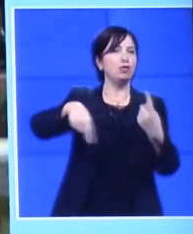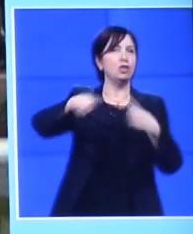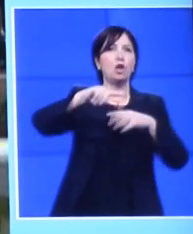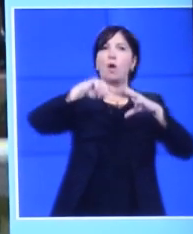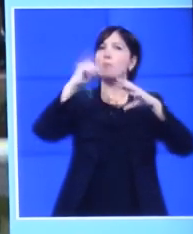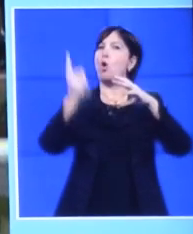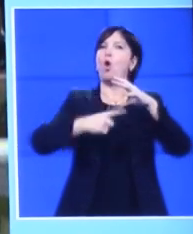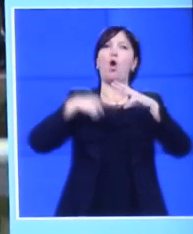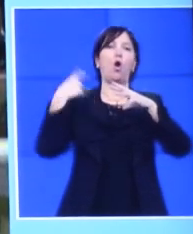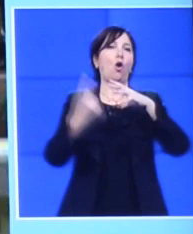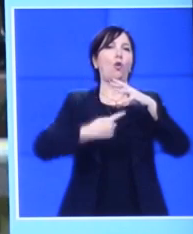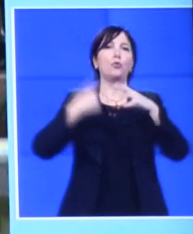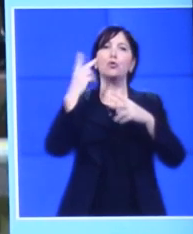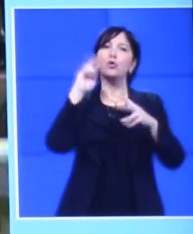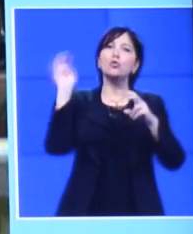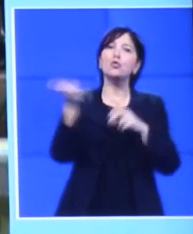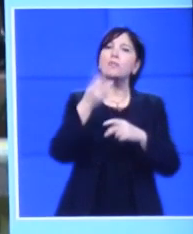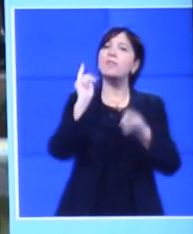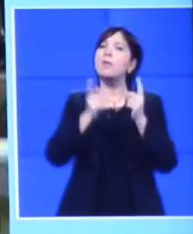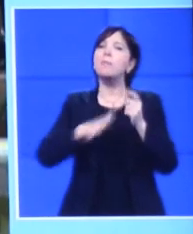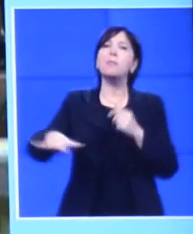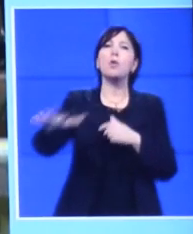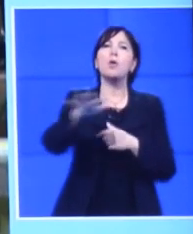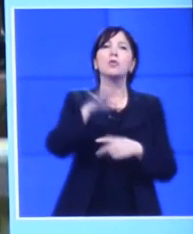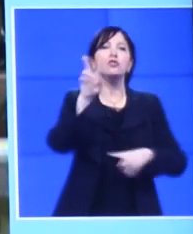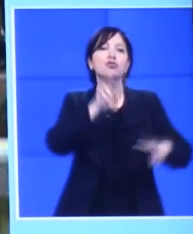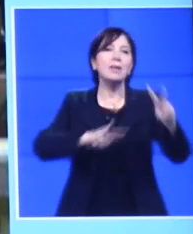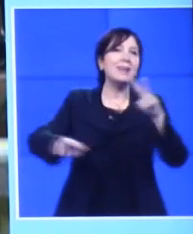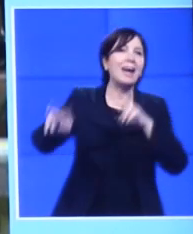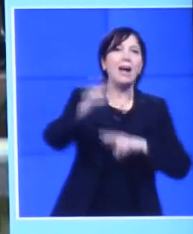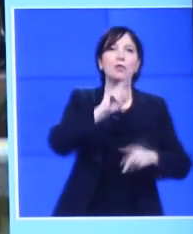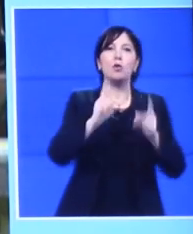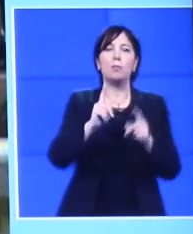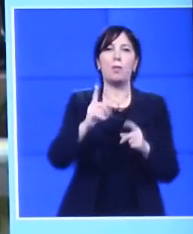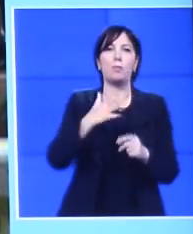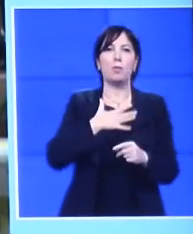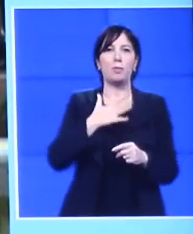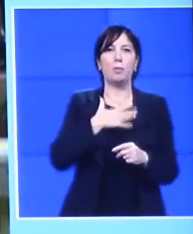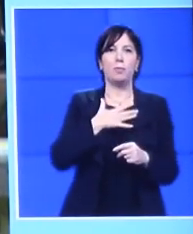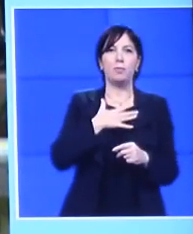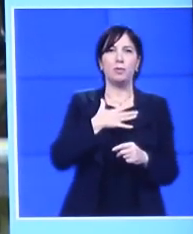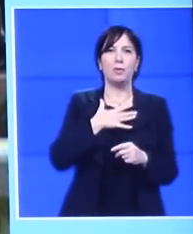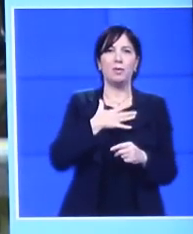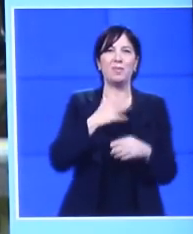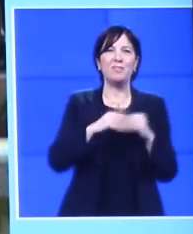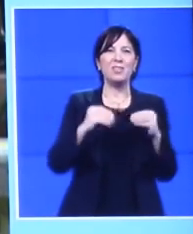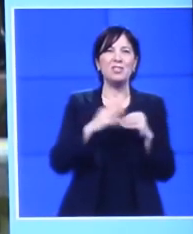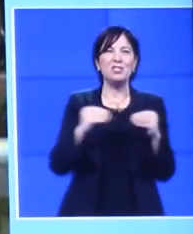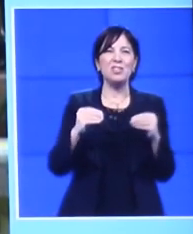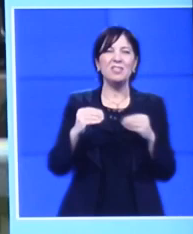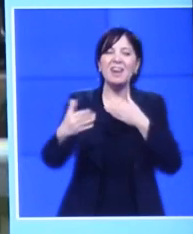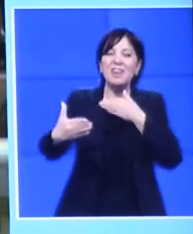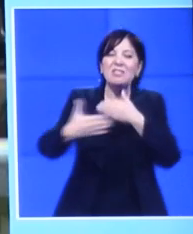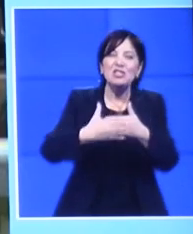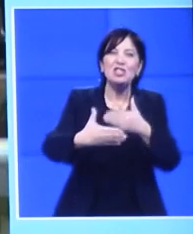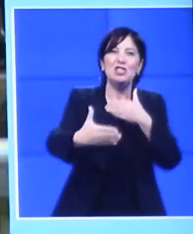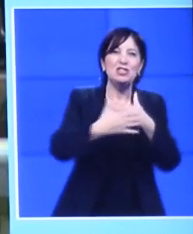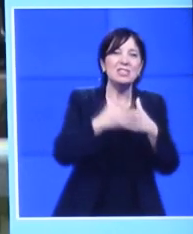intero trovando il suo popolo, cercando il suo popolo, facendosi vicino.